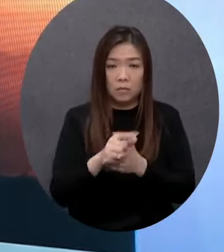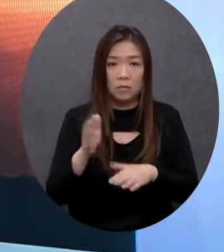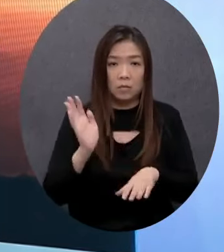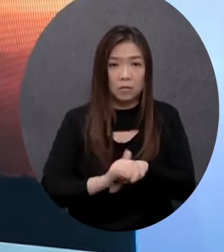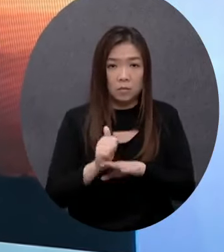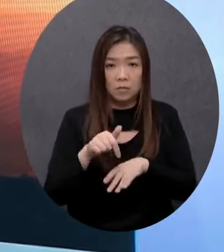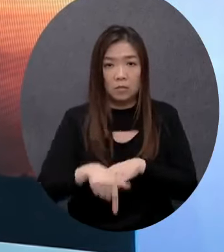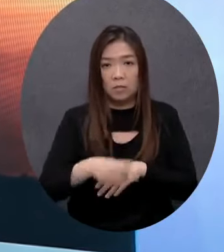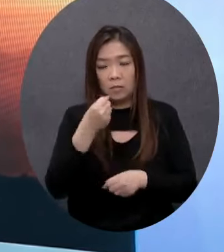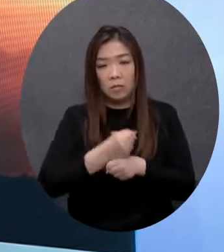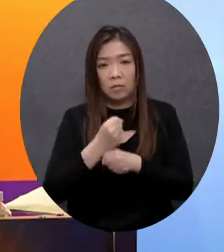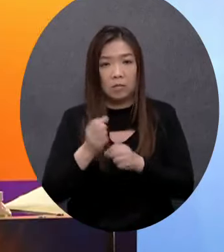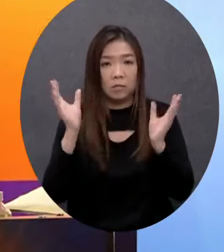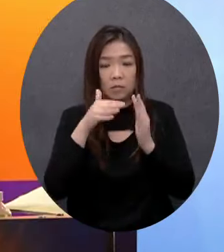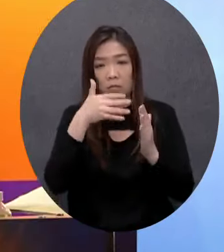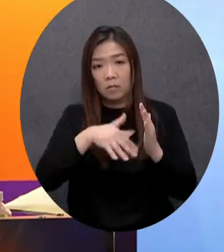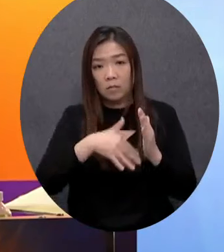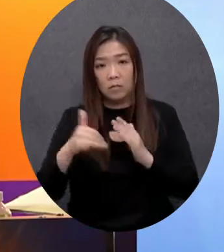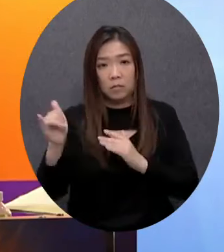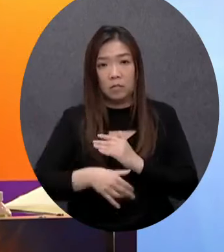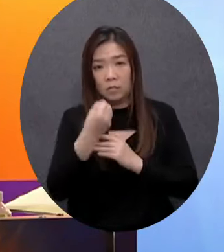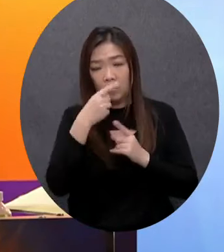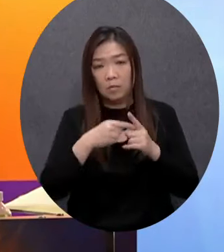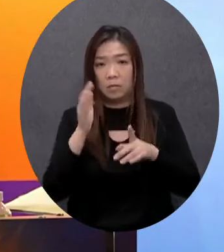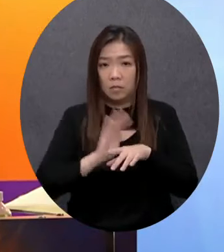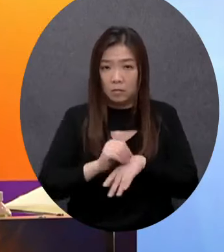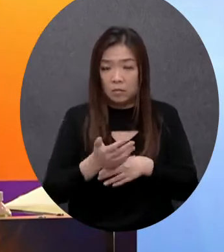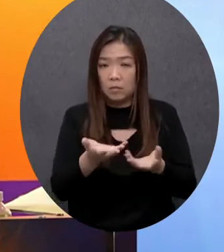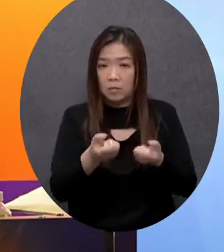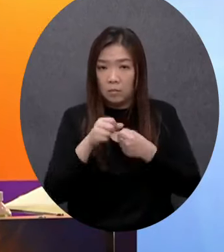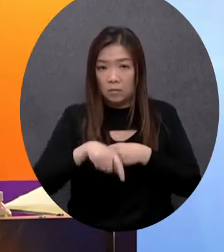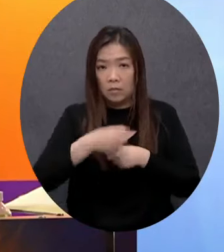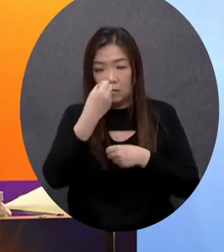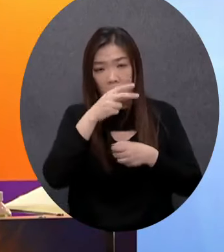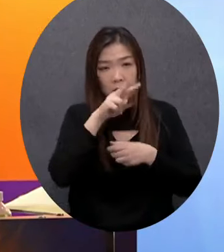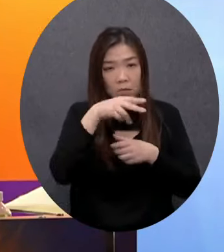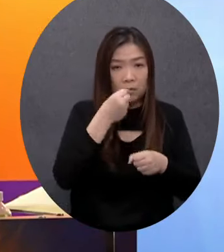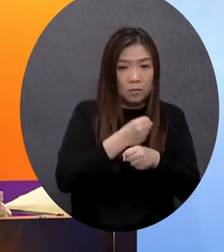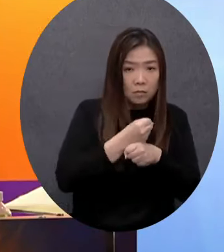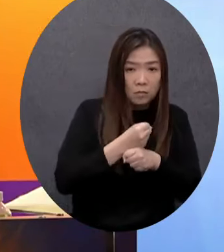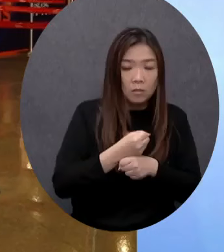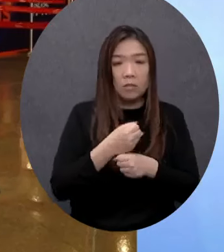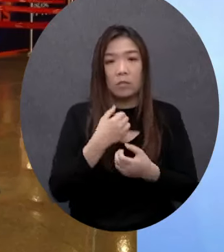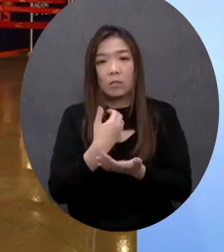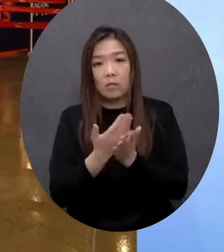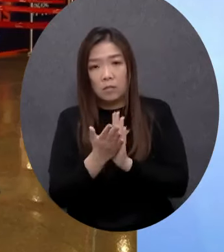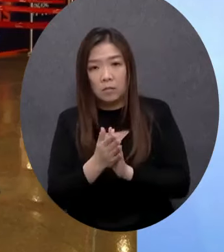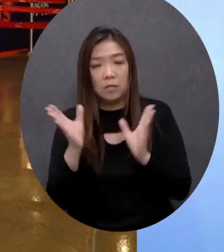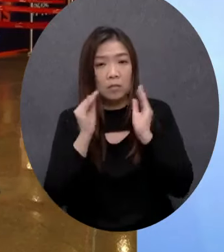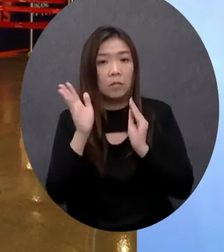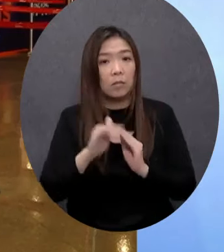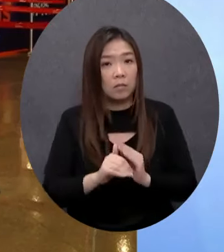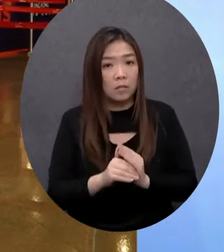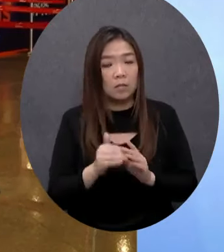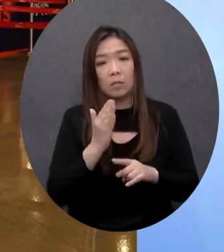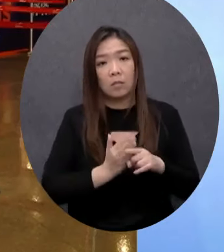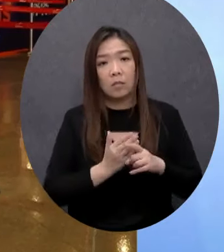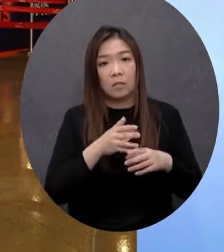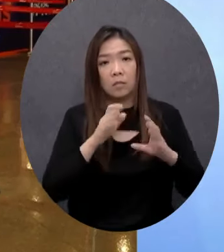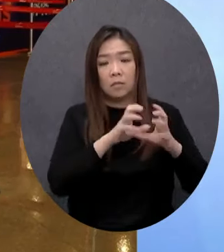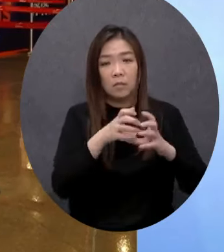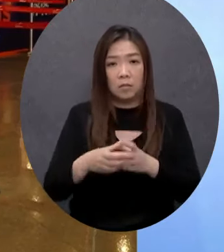資訊，抵港人才亦都可以獲取在港求職、就業或者創業的相關資訊。部分參展機構就